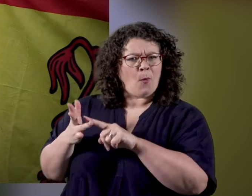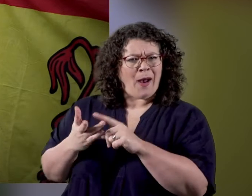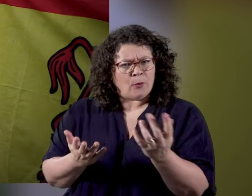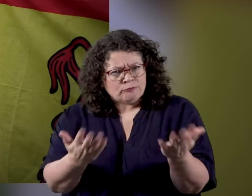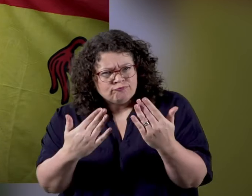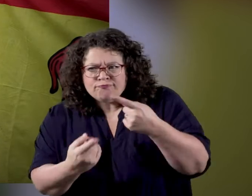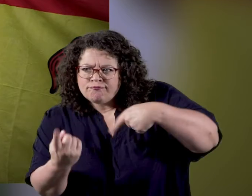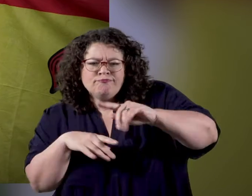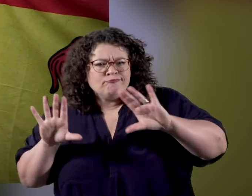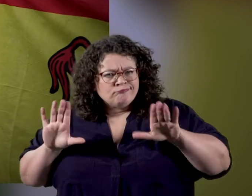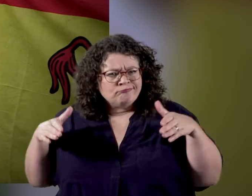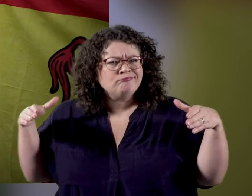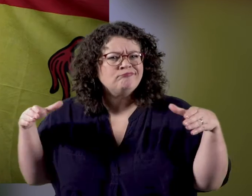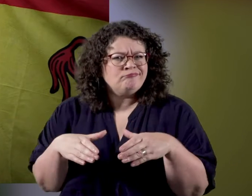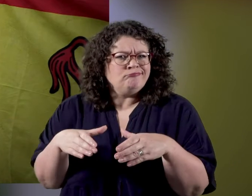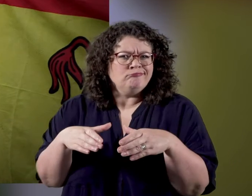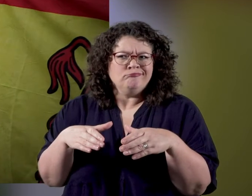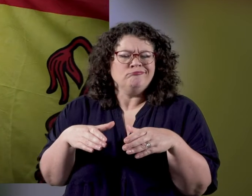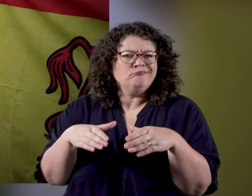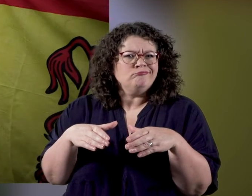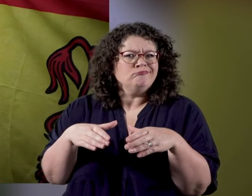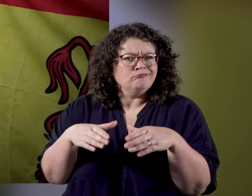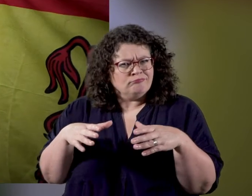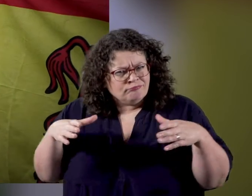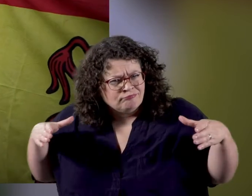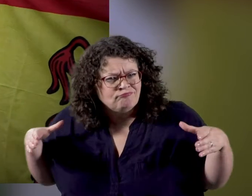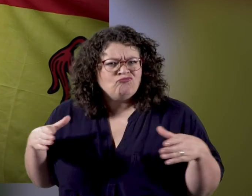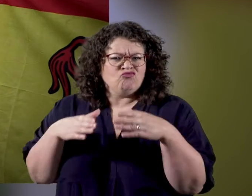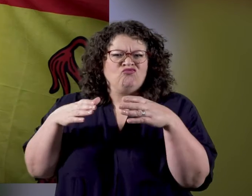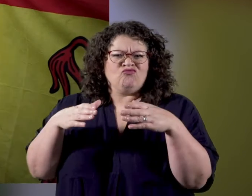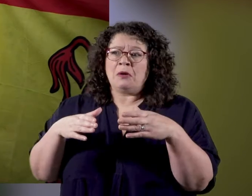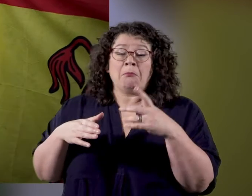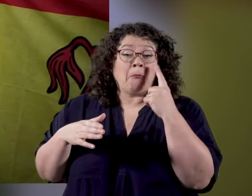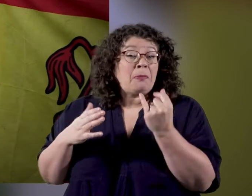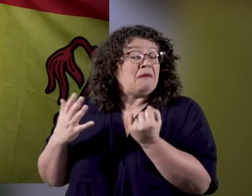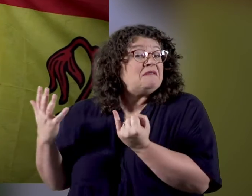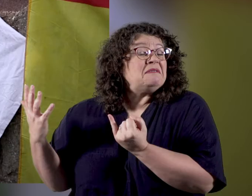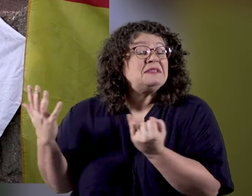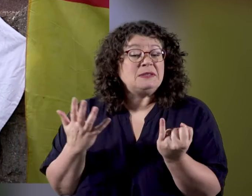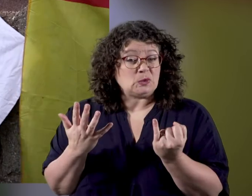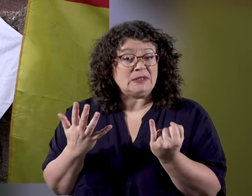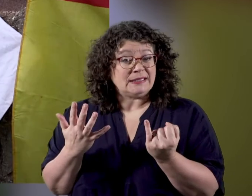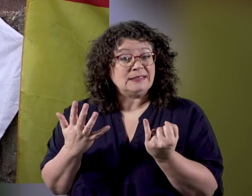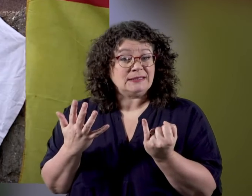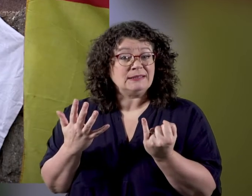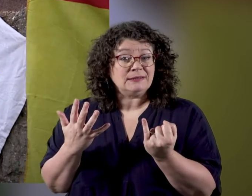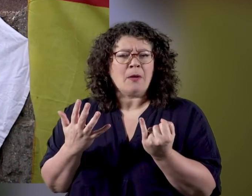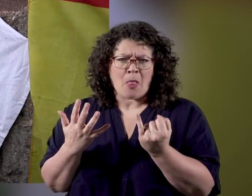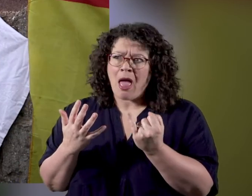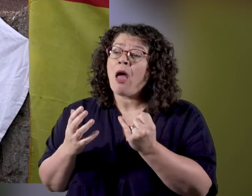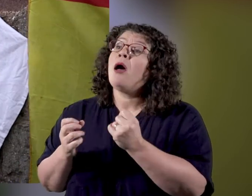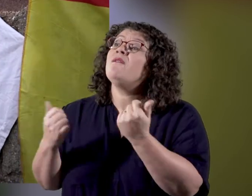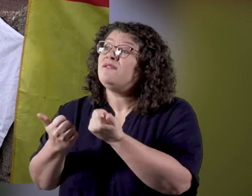gwasanaeth ar ymgyrch oddi cartref. A hynny am gyfnod o ryw 6 wythnos ar y tro. Wedi hynny,